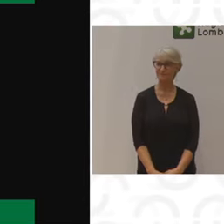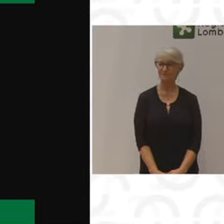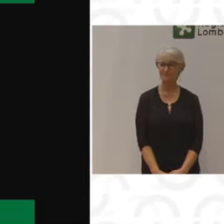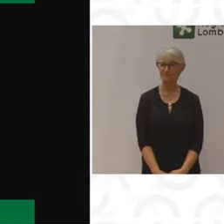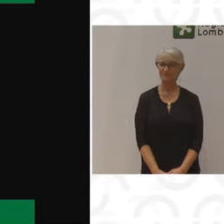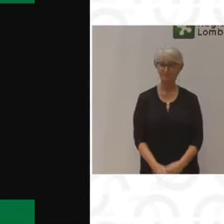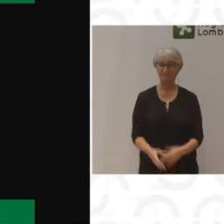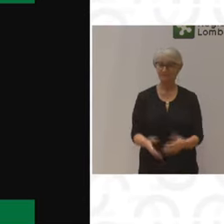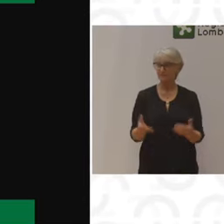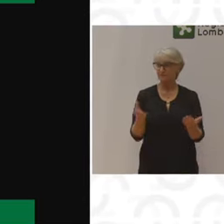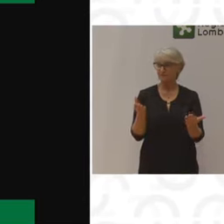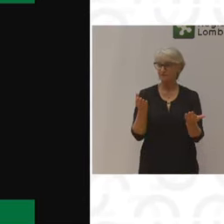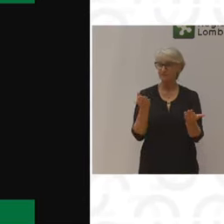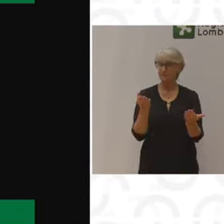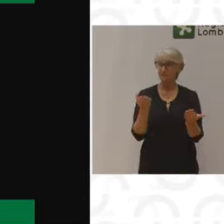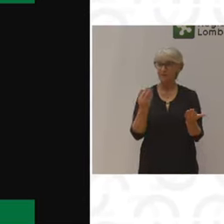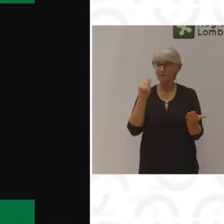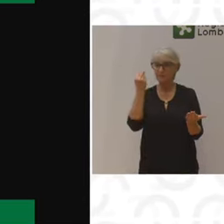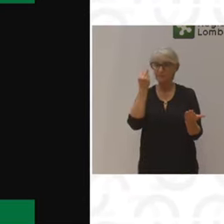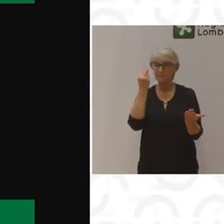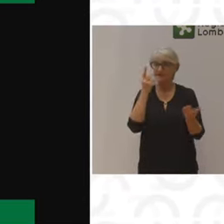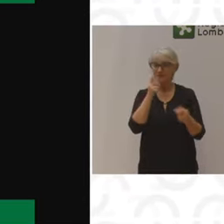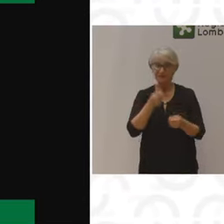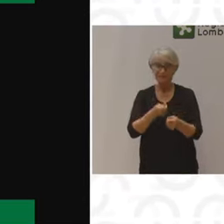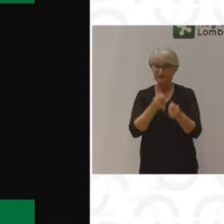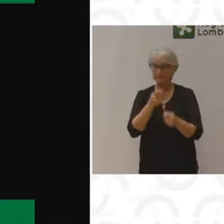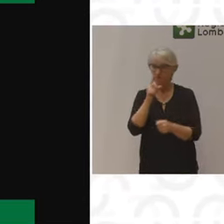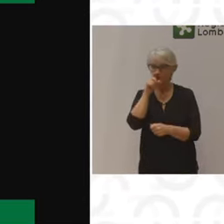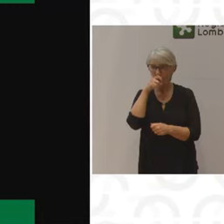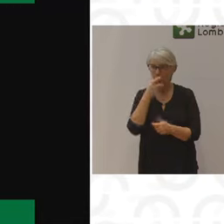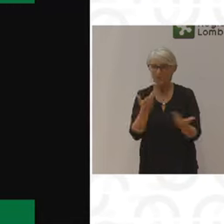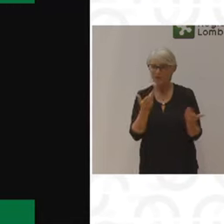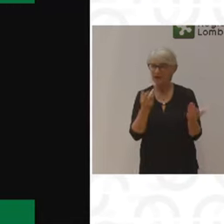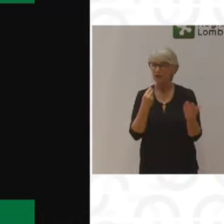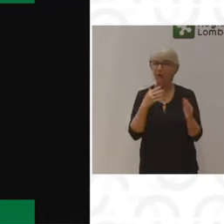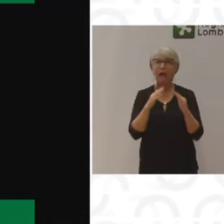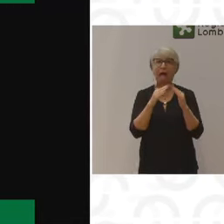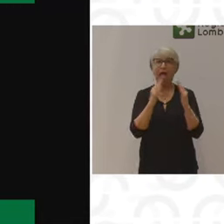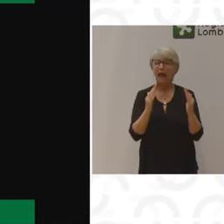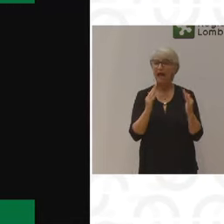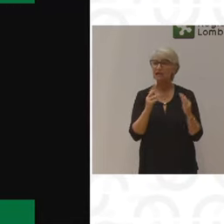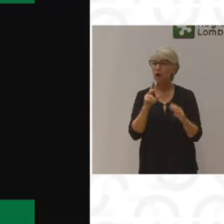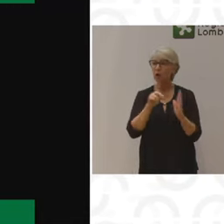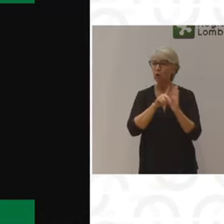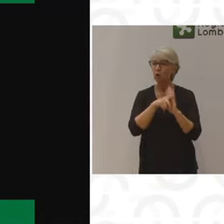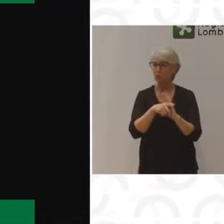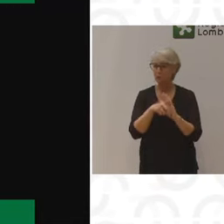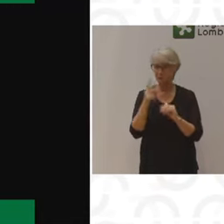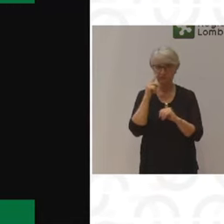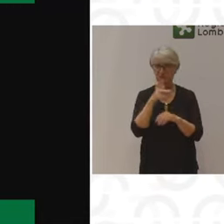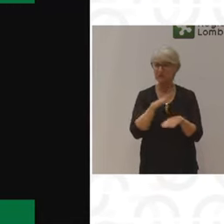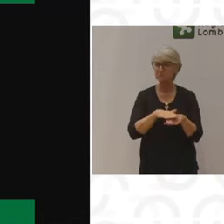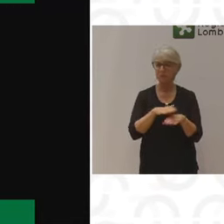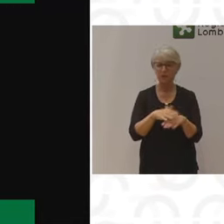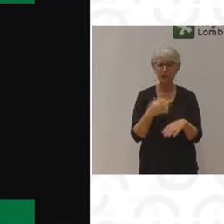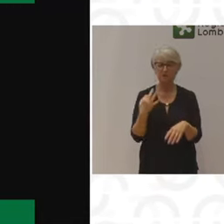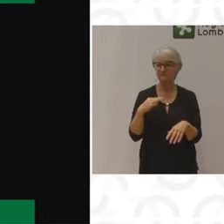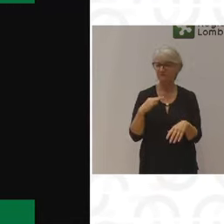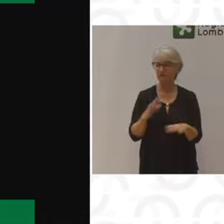Sì, su questo penso che stimoli la curiosità di cosa vuol dire oggi davvero una casa domotica. Andate a vedere, perché sono due esperienze di